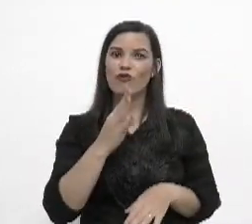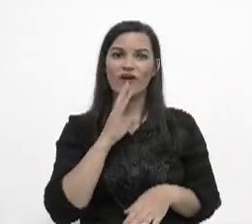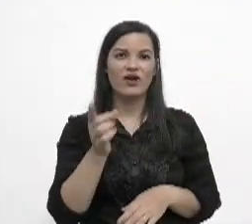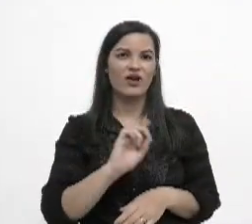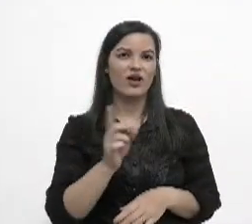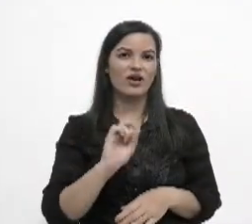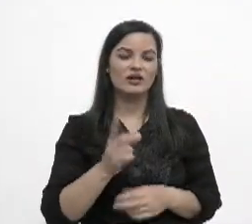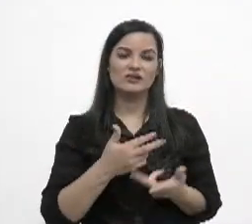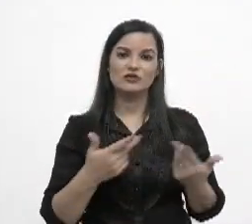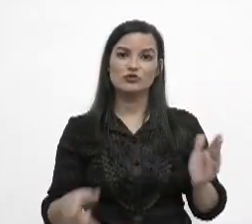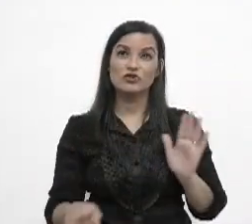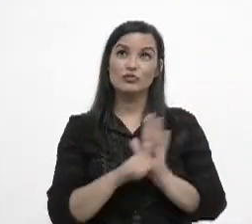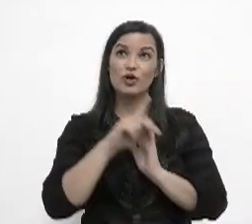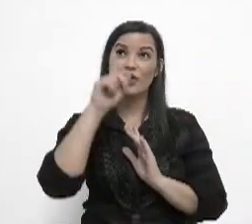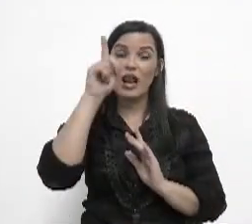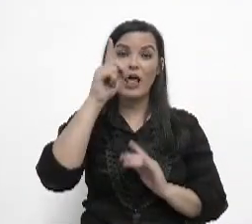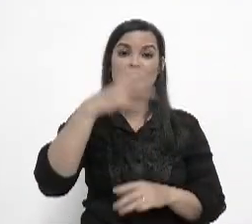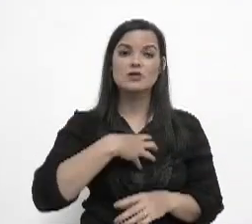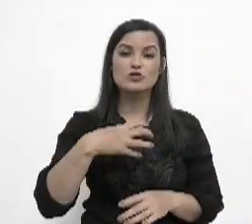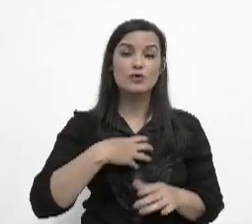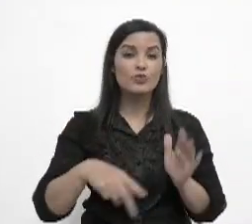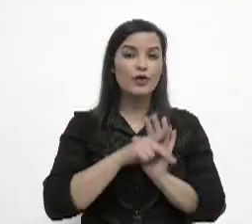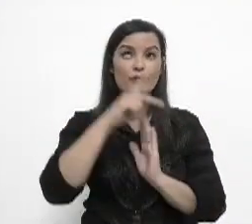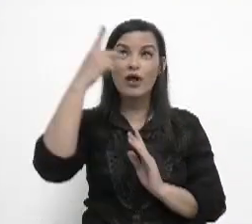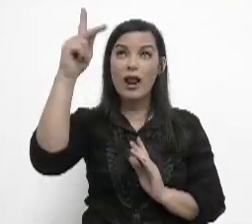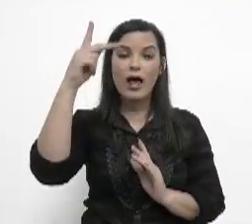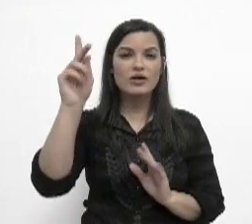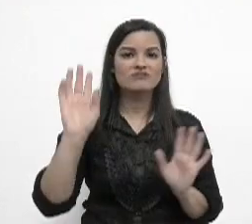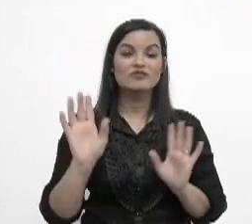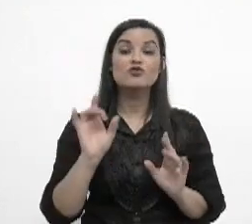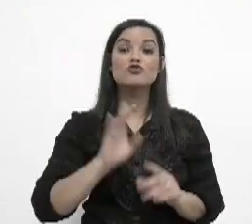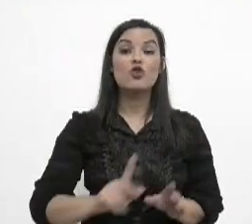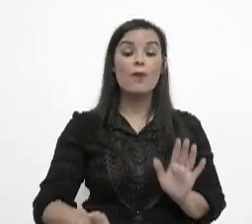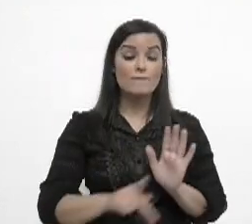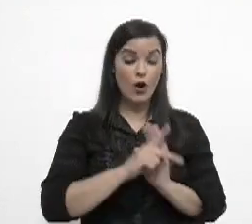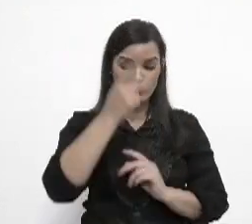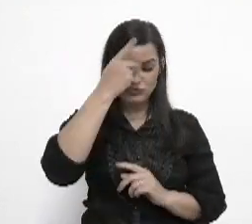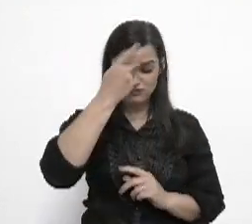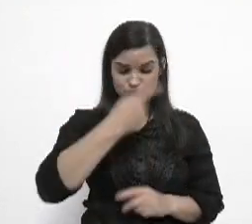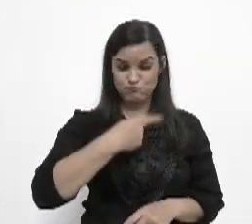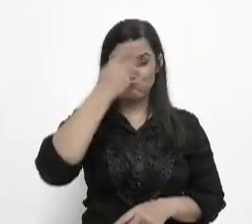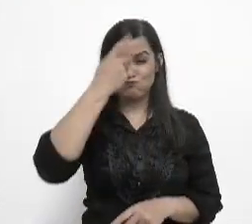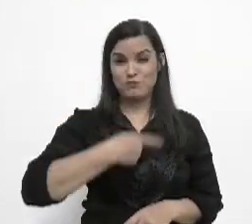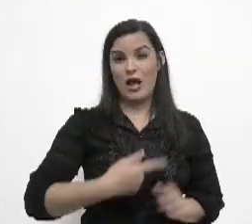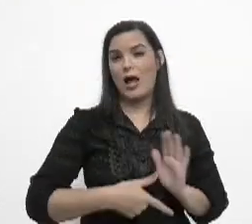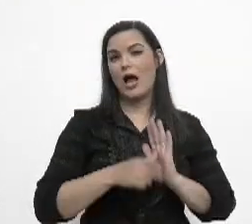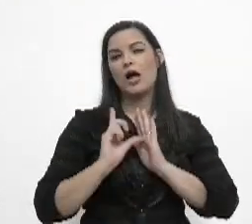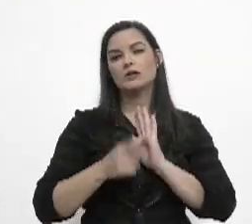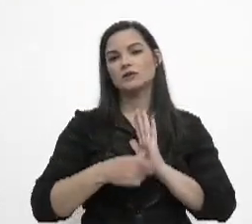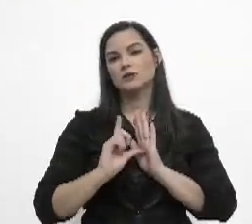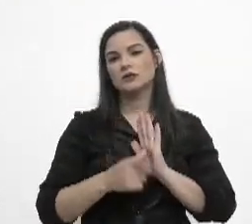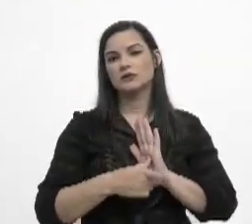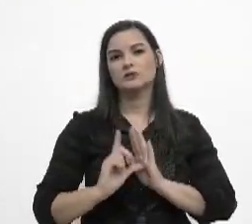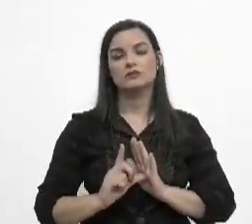욕심을 보았습니다. Até agora ele não enxergou a sua ganância. 그는 하나님의 계획을 보지 Ele não 못했습니다. enxergou os planos de Deus em sua vida. 그래서 그는 다메섹을 향하여서